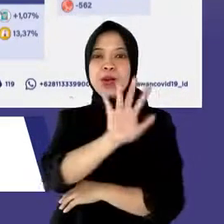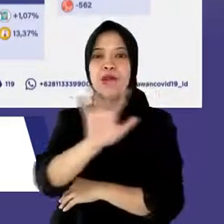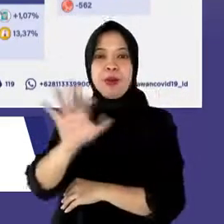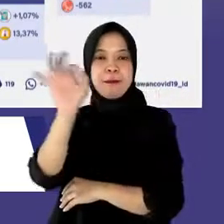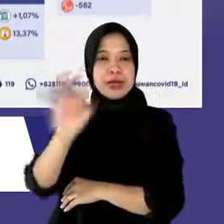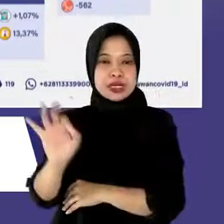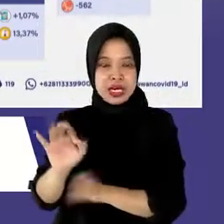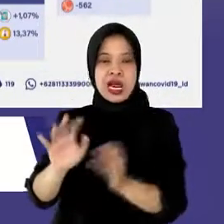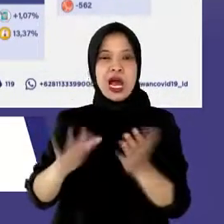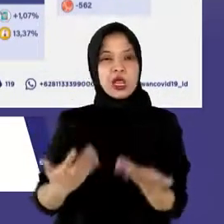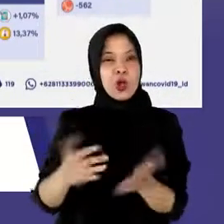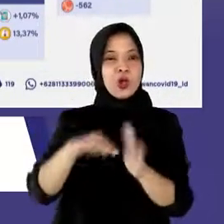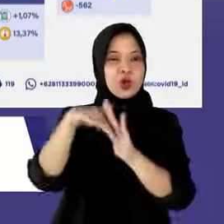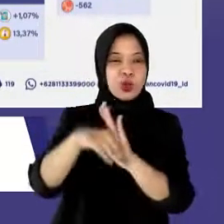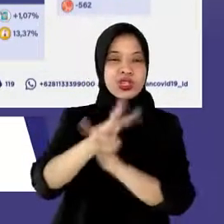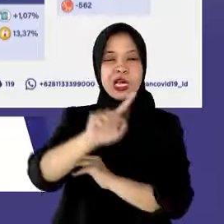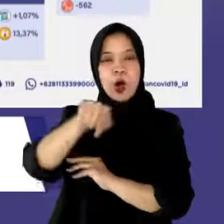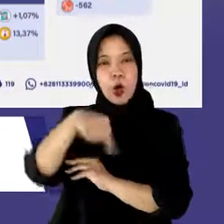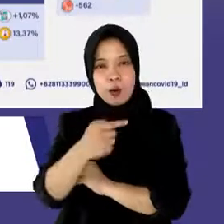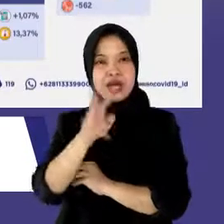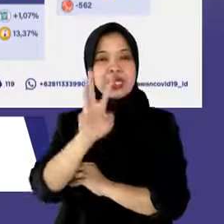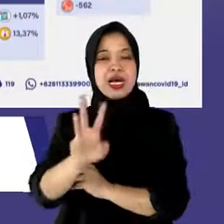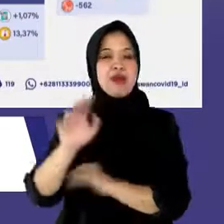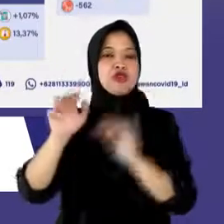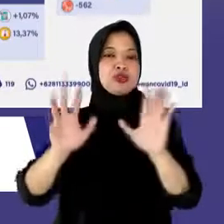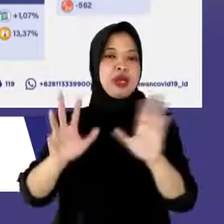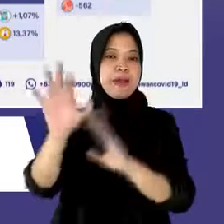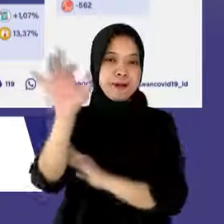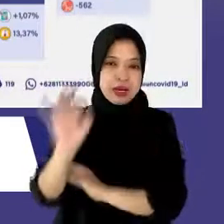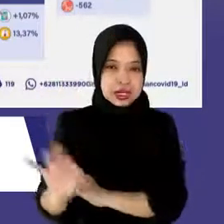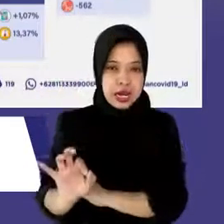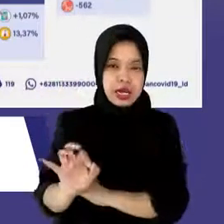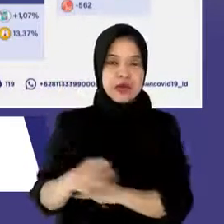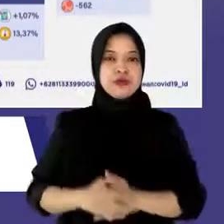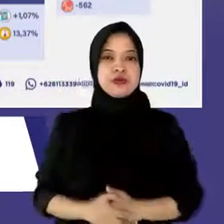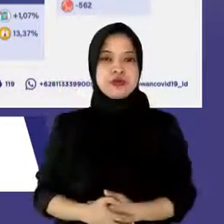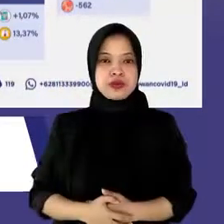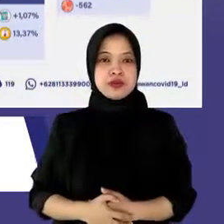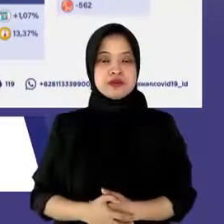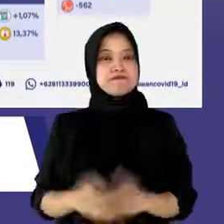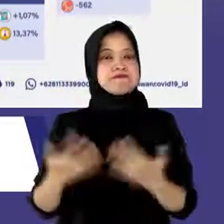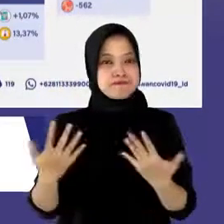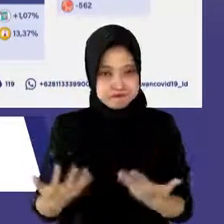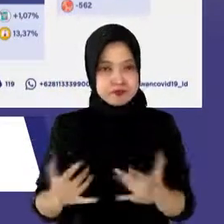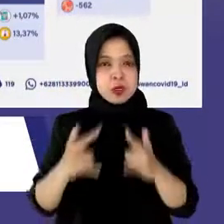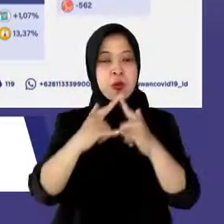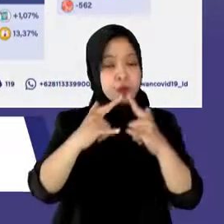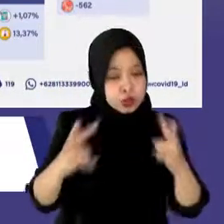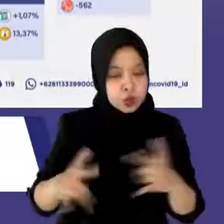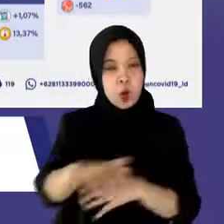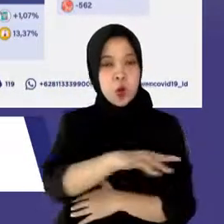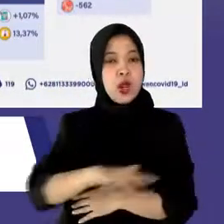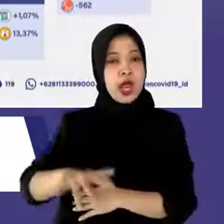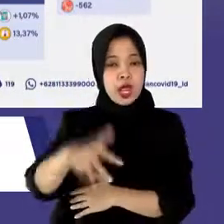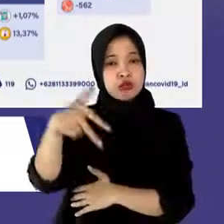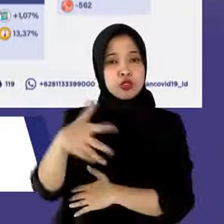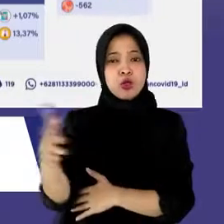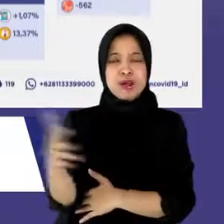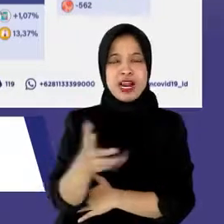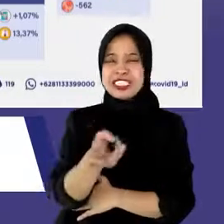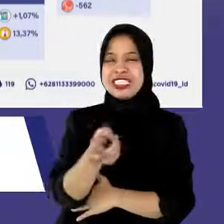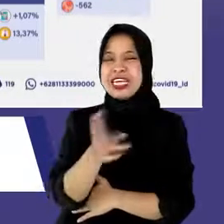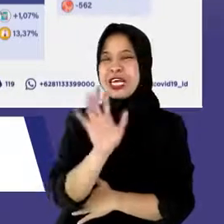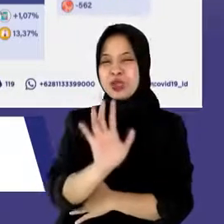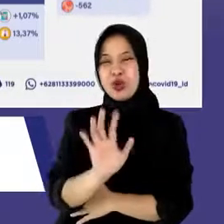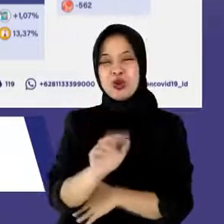persen atau turun sebesar 3,30 sembilan persen sayangnya pembentukan posko di wilayah Ini juga masih sedikit